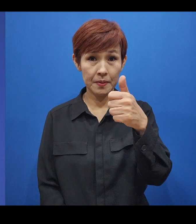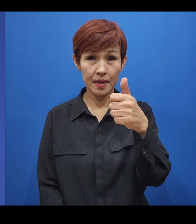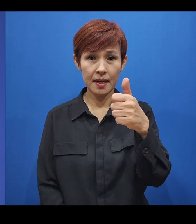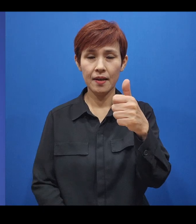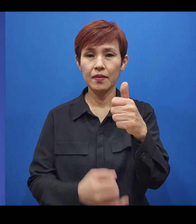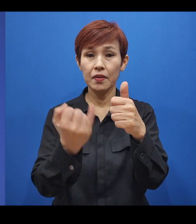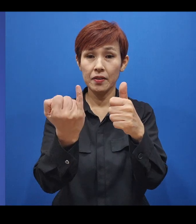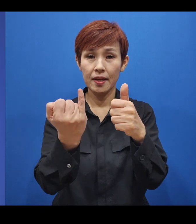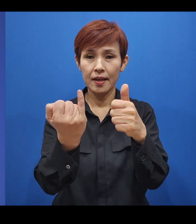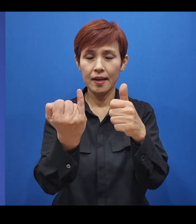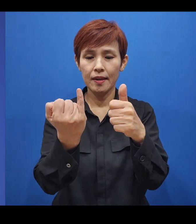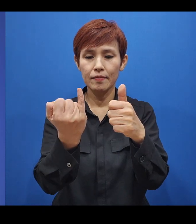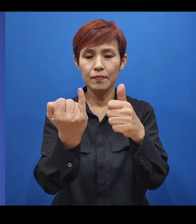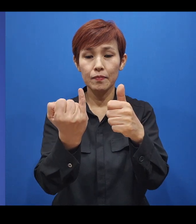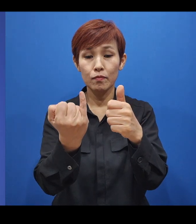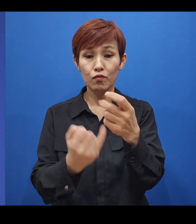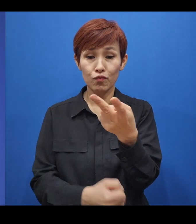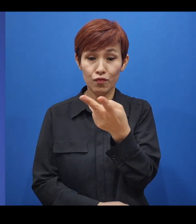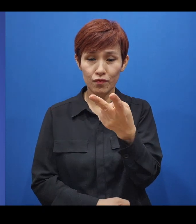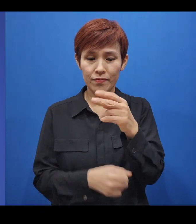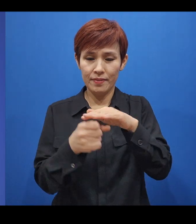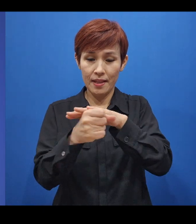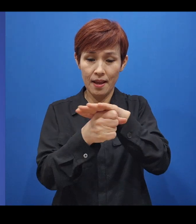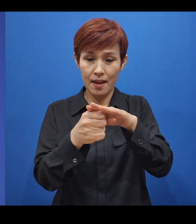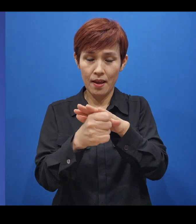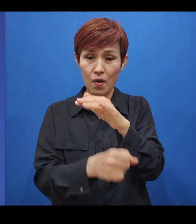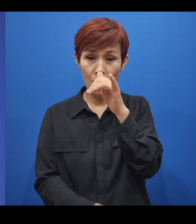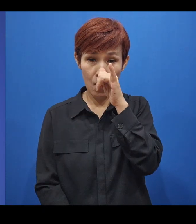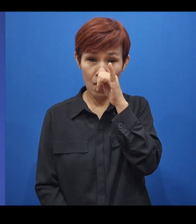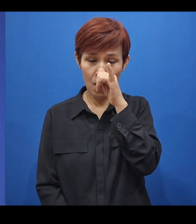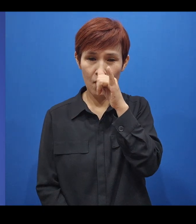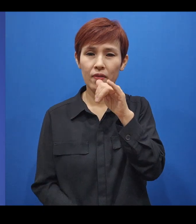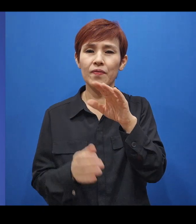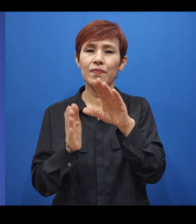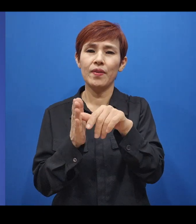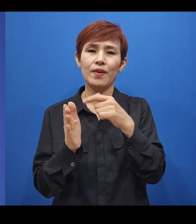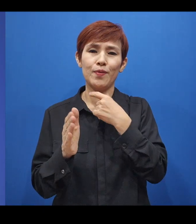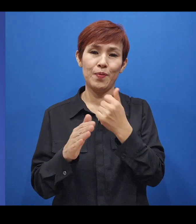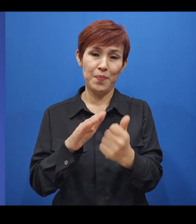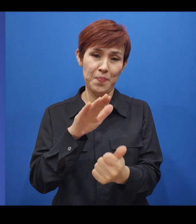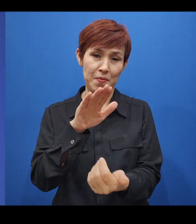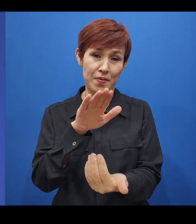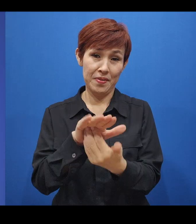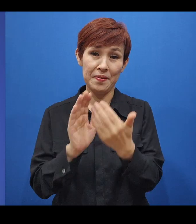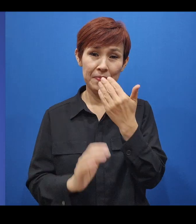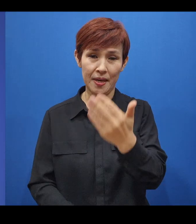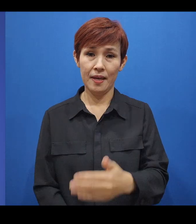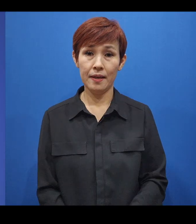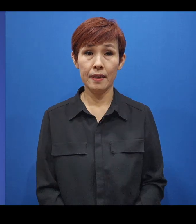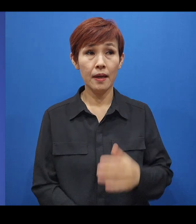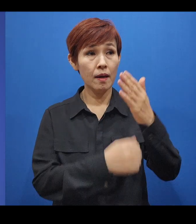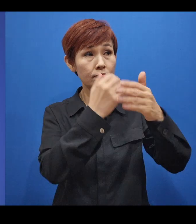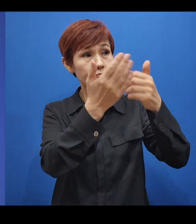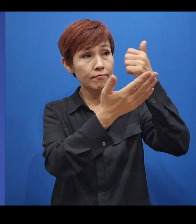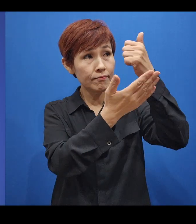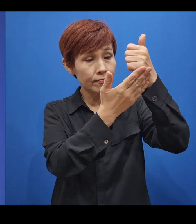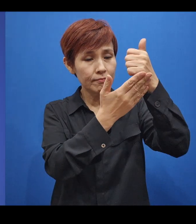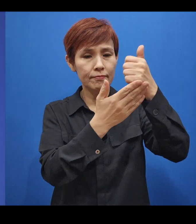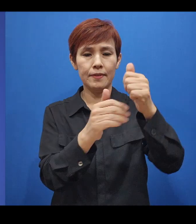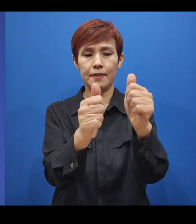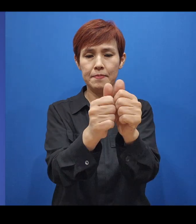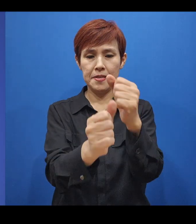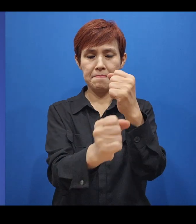남녀가 서로 사랑할 때 소명을 이룰 수 있어요. 그래서 하나님이 남자를 지어 놓으시고 곧장 여자를